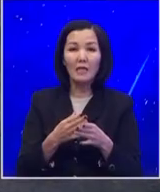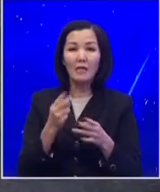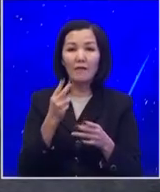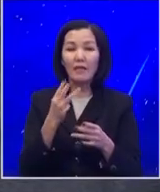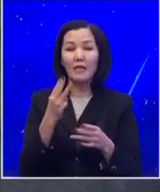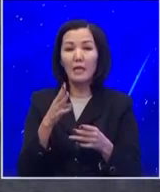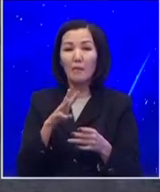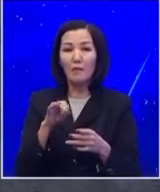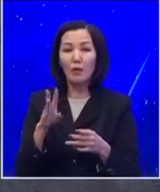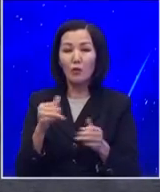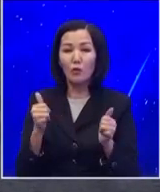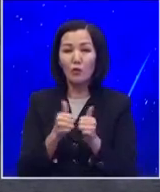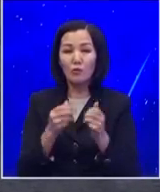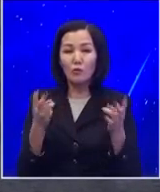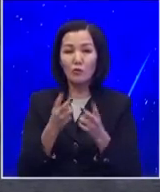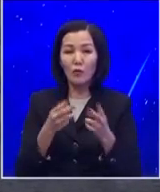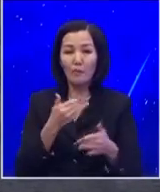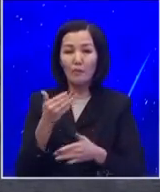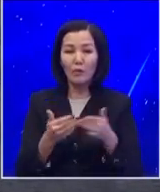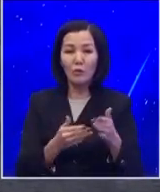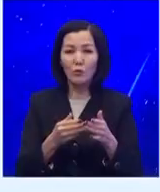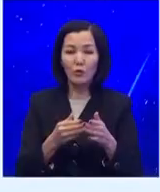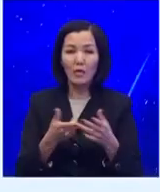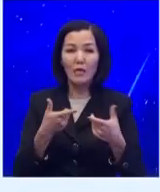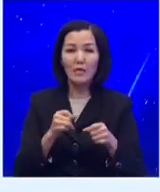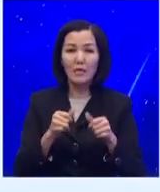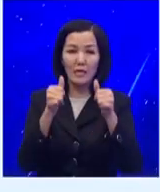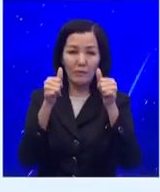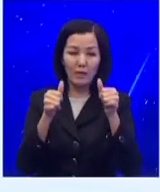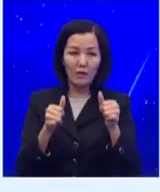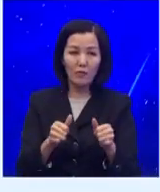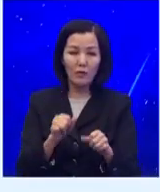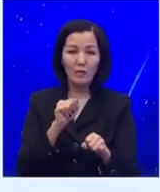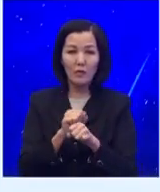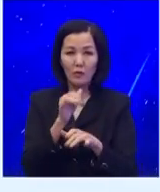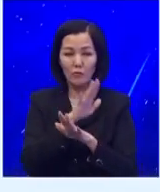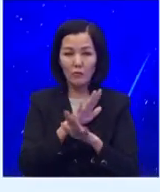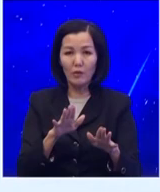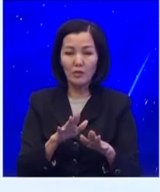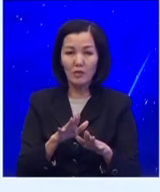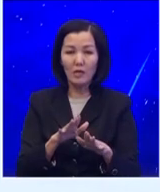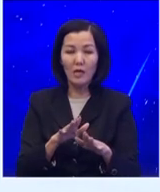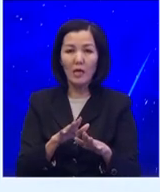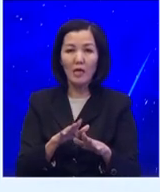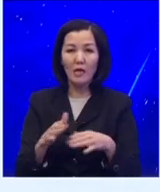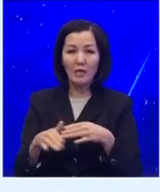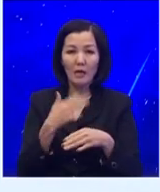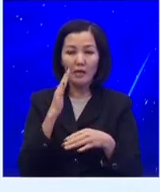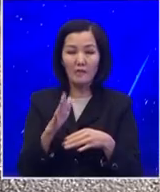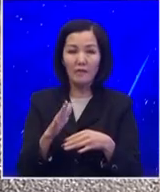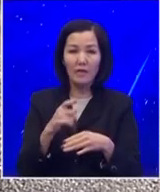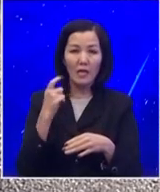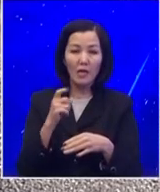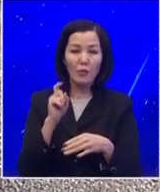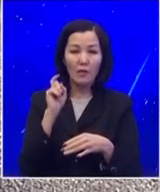на безопасный переход 9 талдыкурганцам стоили жизни, а водителям, не успевшим затормозить, уголовного преследования. И таких любителей